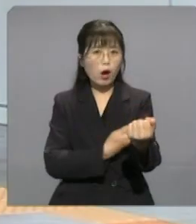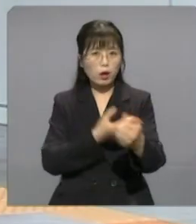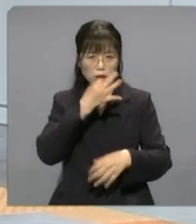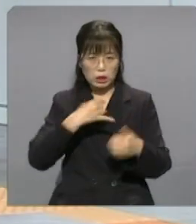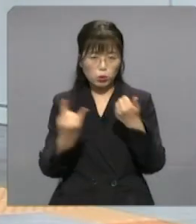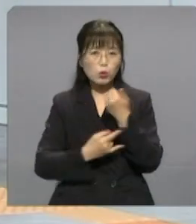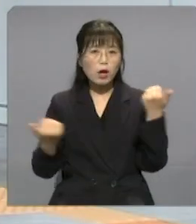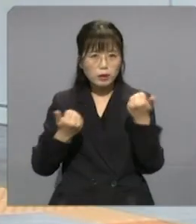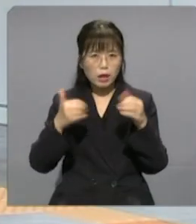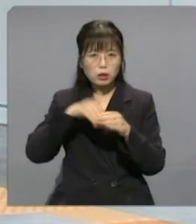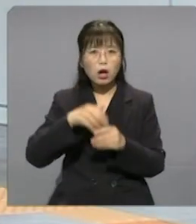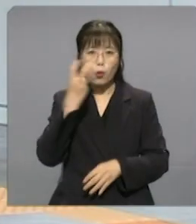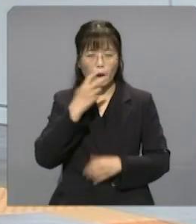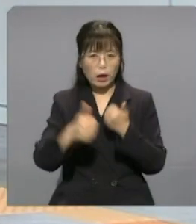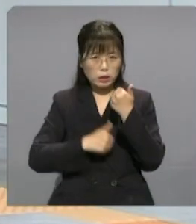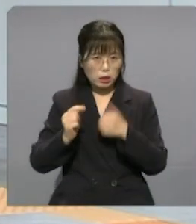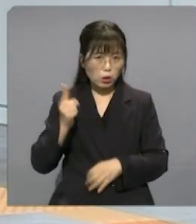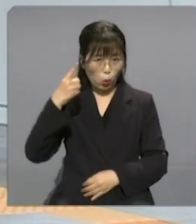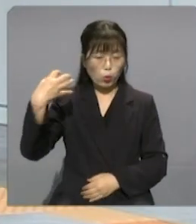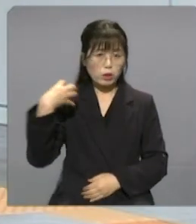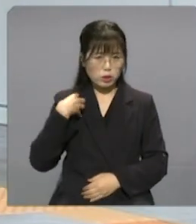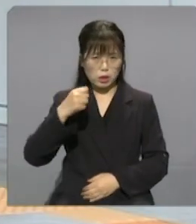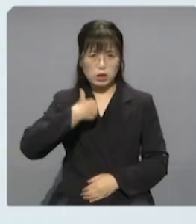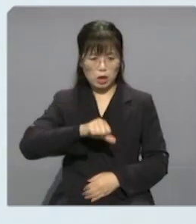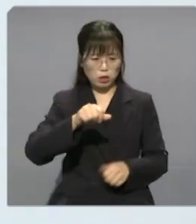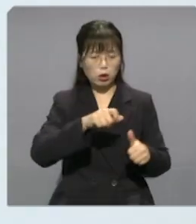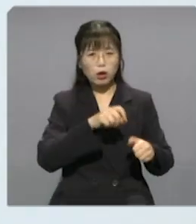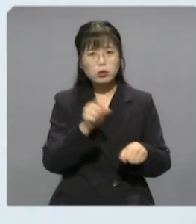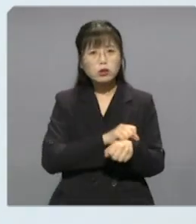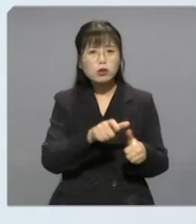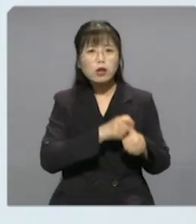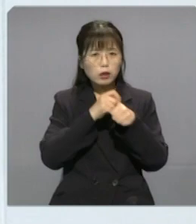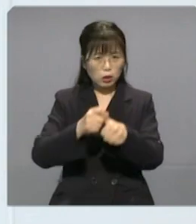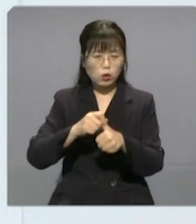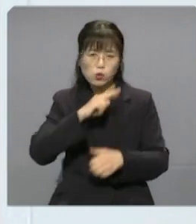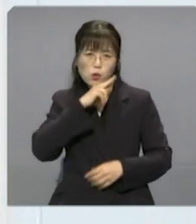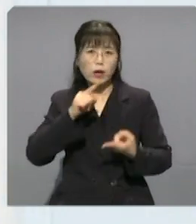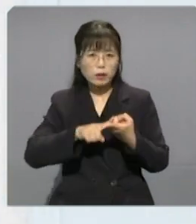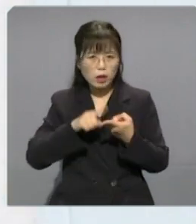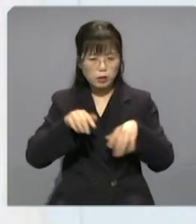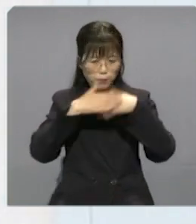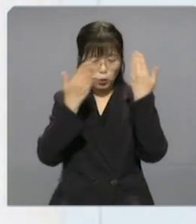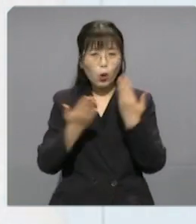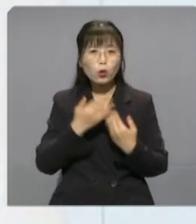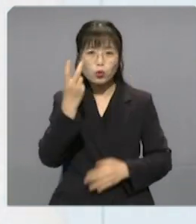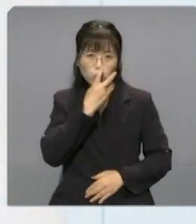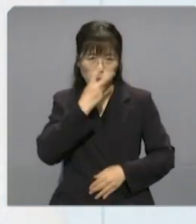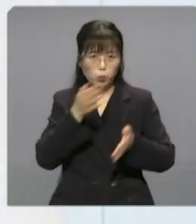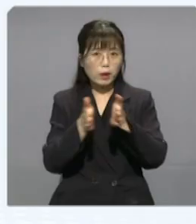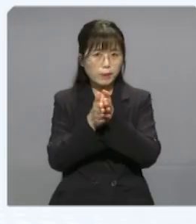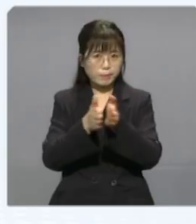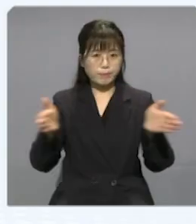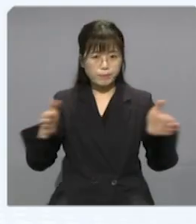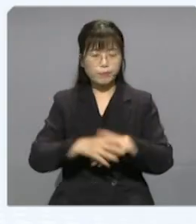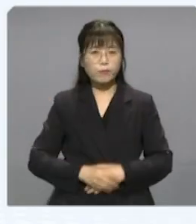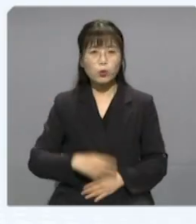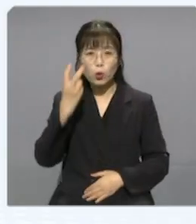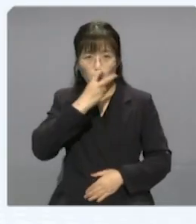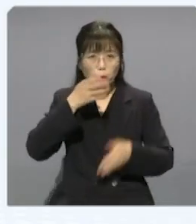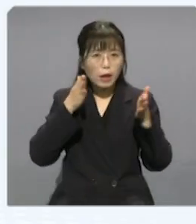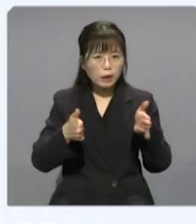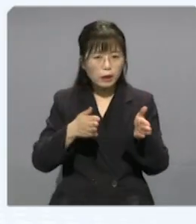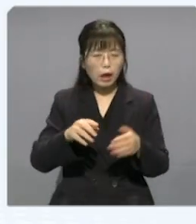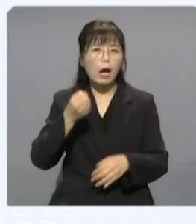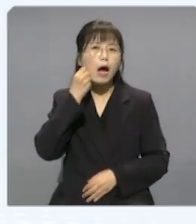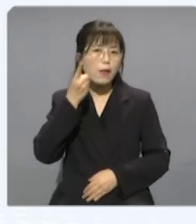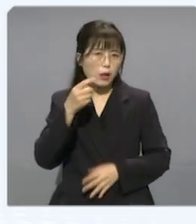국민권익위원회가 선관위 고위직의 자녀 특혜 채용 의혹을 놓고 전수조사를 시작했습니다. 조사 기간은 우선